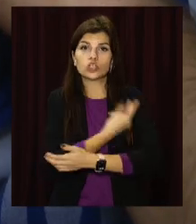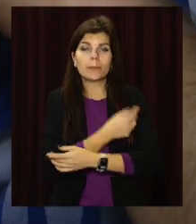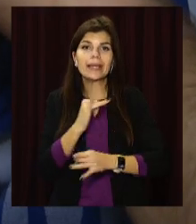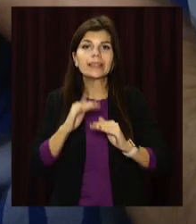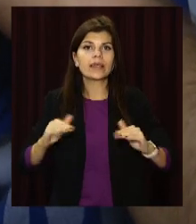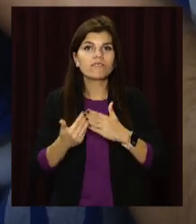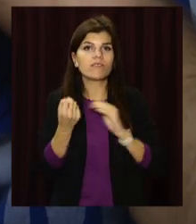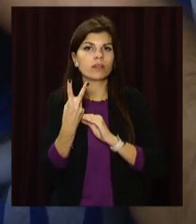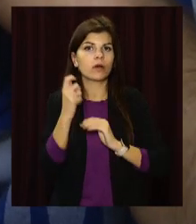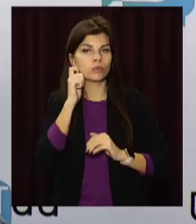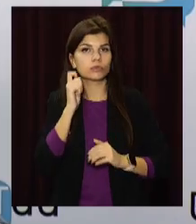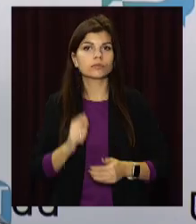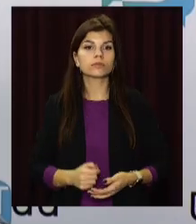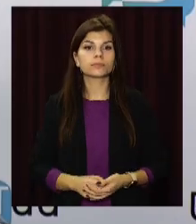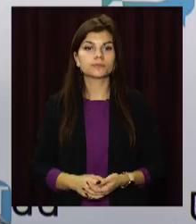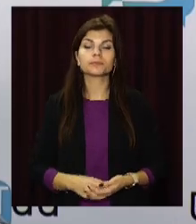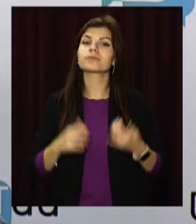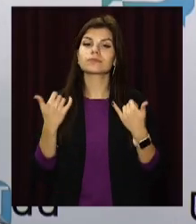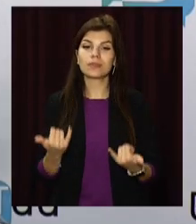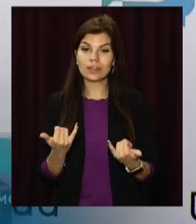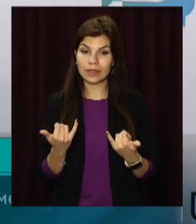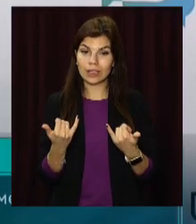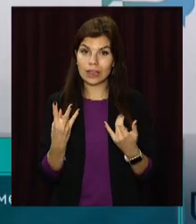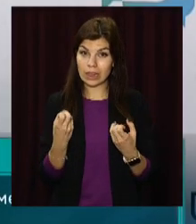дітей. На сьогодні